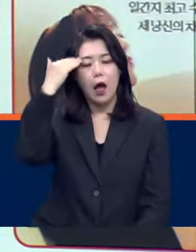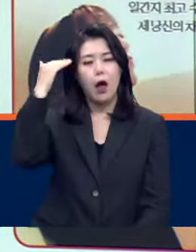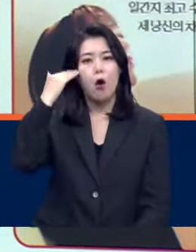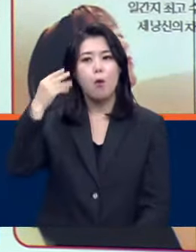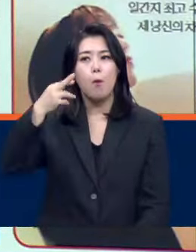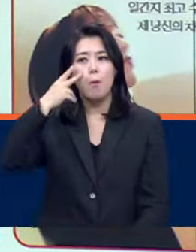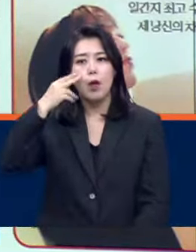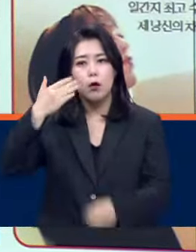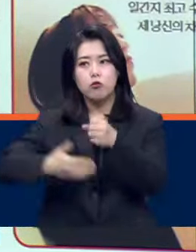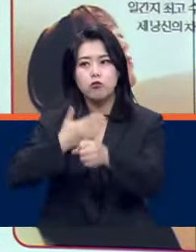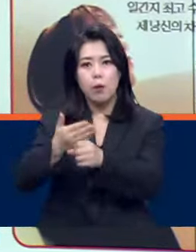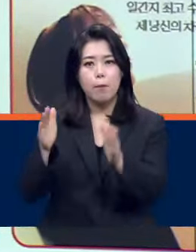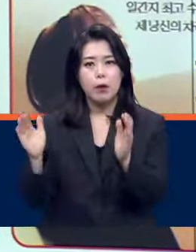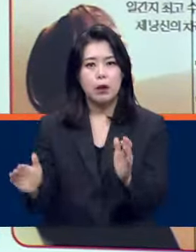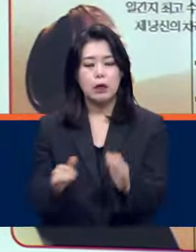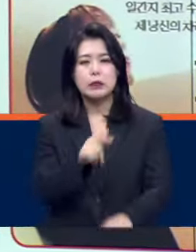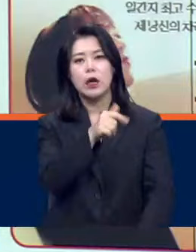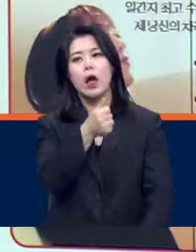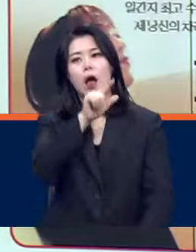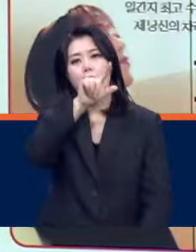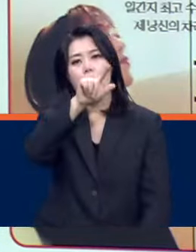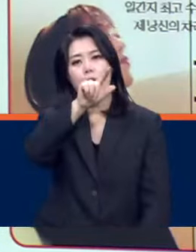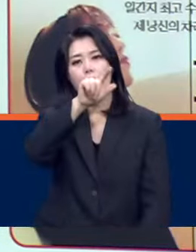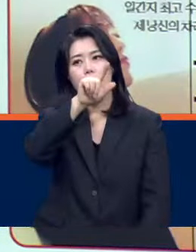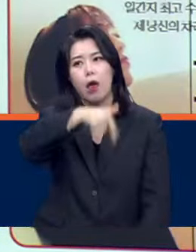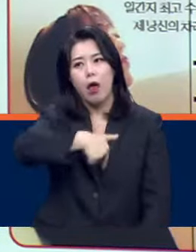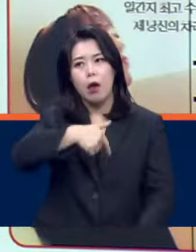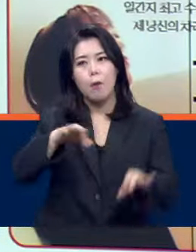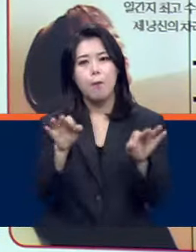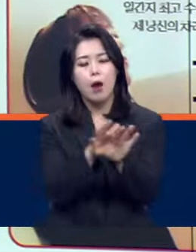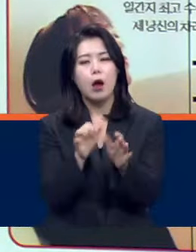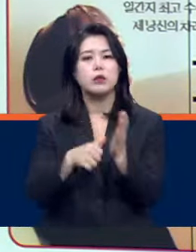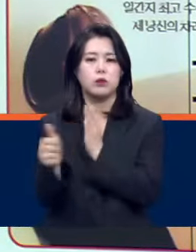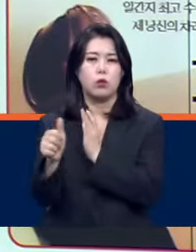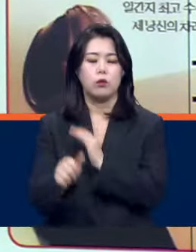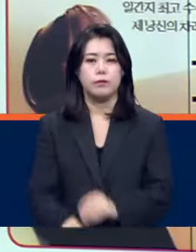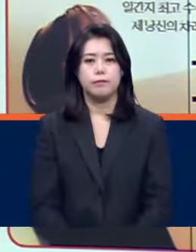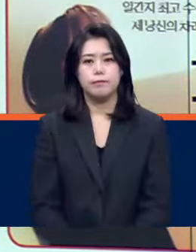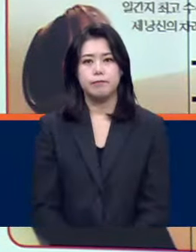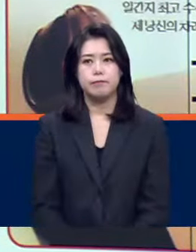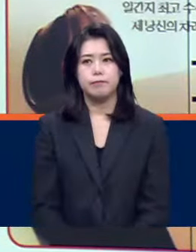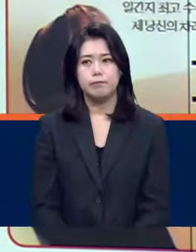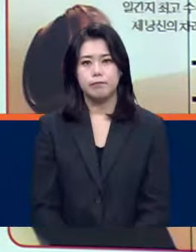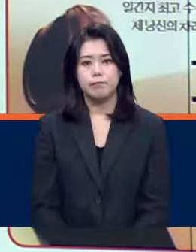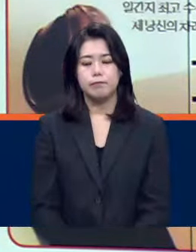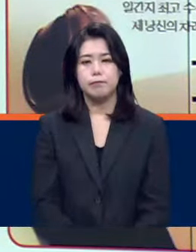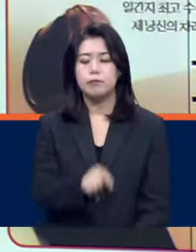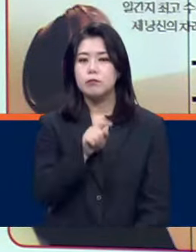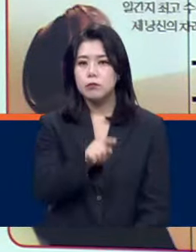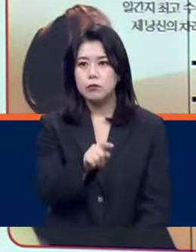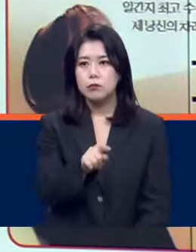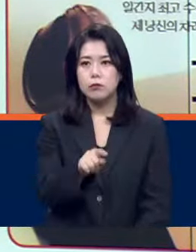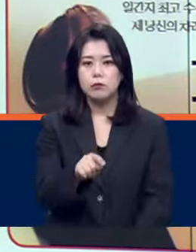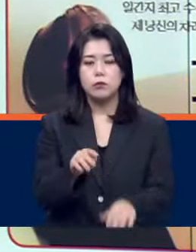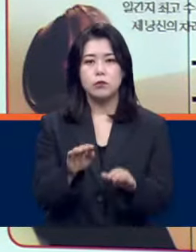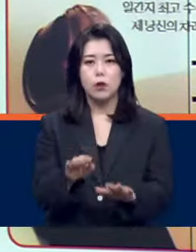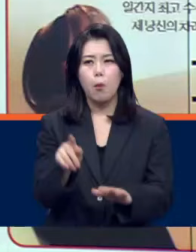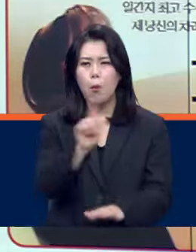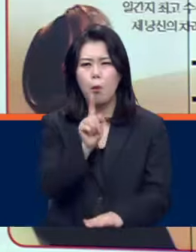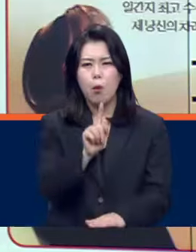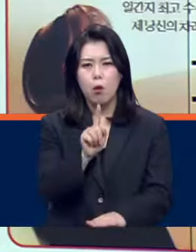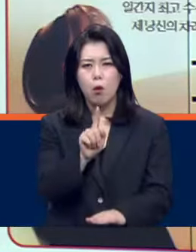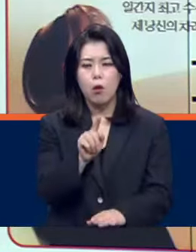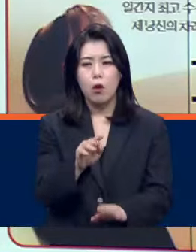삭제 그 지금 밑 대선을 앞두고 요지음 해서 ICBM 쏜 것 같은데라는 얘기는 계속 나왔었습니다 근데 이 중에